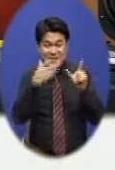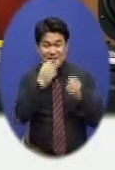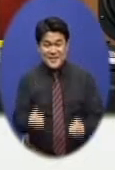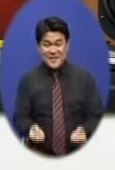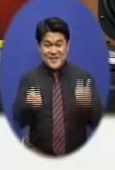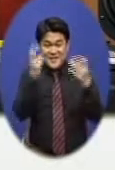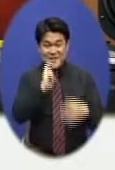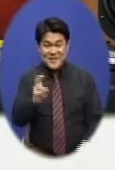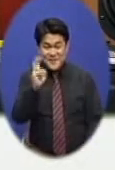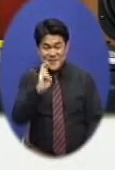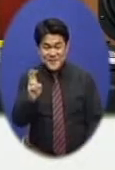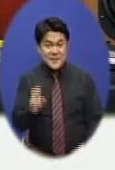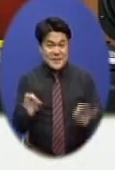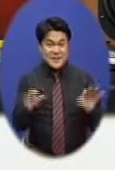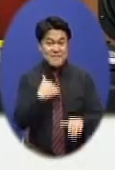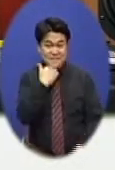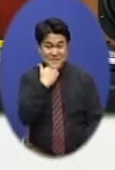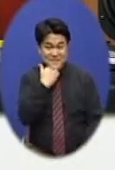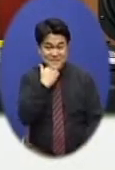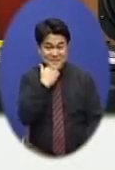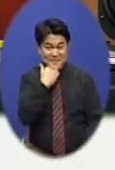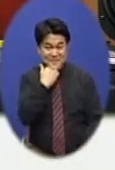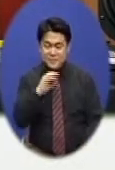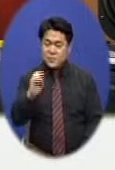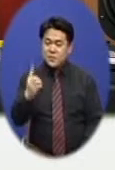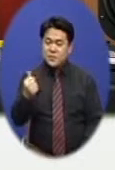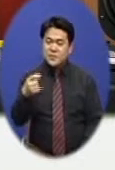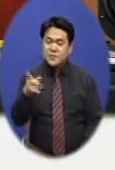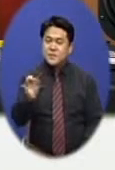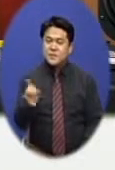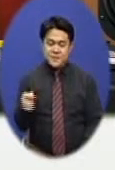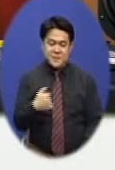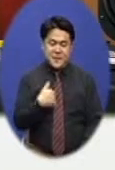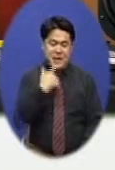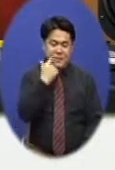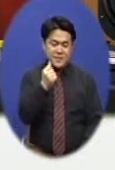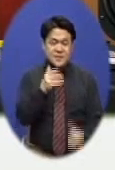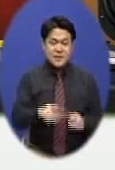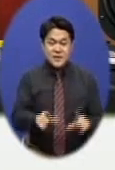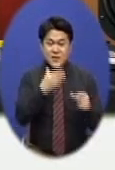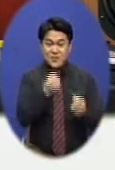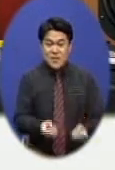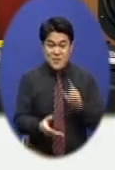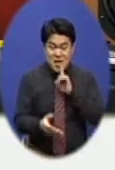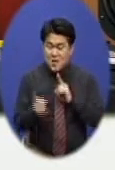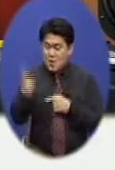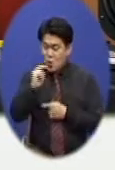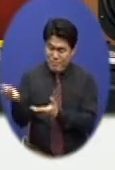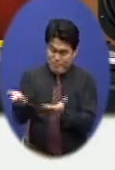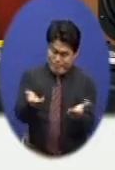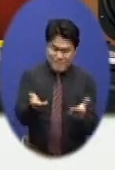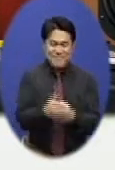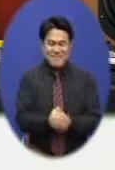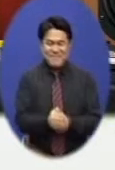축하 노래를 맞아요, 맞아요. 네. 어머니 잠시만 기다려 보세요. 권희정 씨는 내가 우리 아버님을 생일 축하한 다음에 그 네. 노래로 축하송을